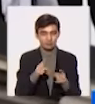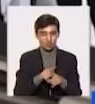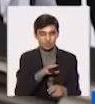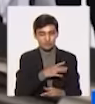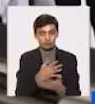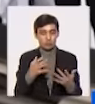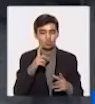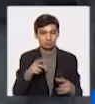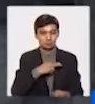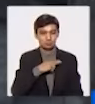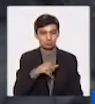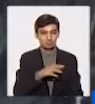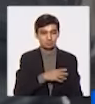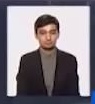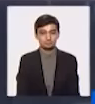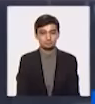бірнеше адам қайтыс болған.